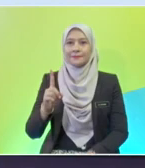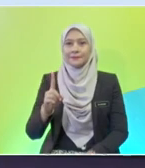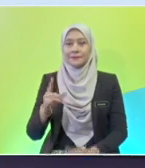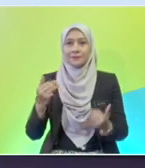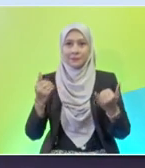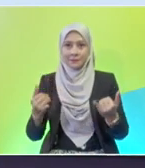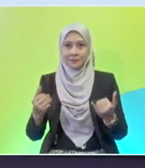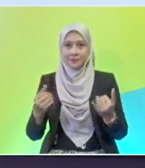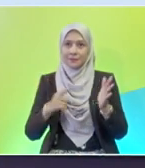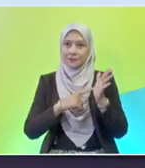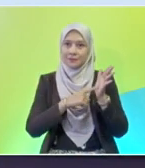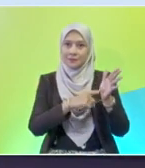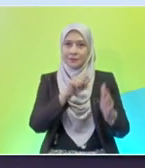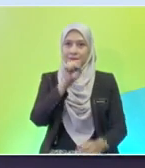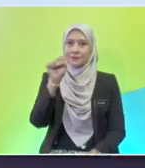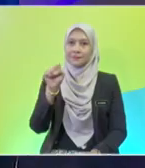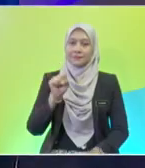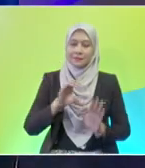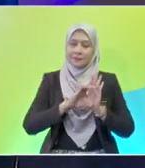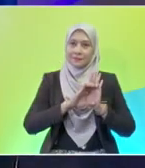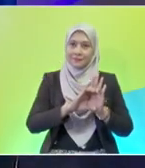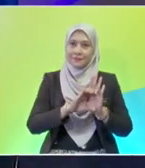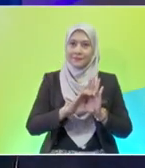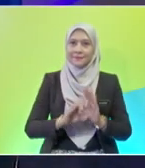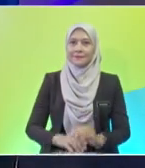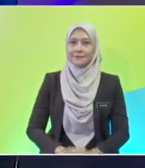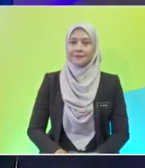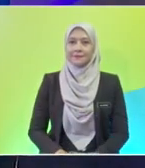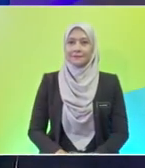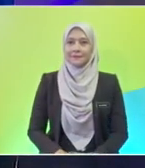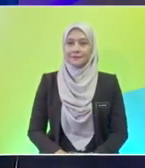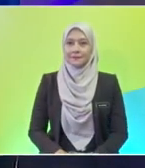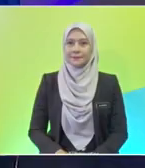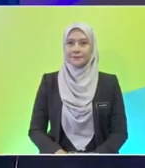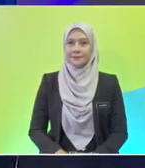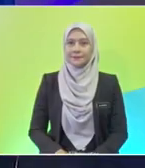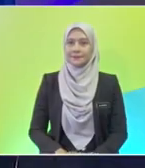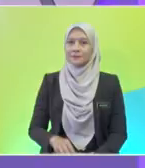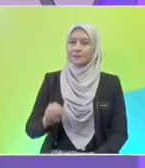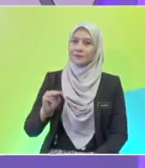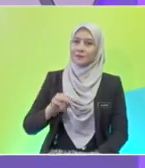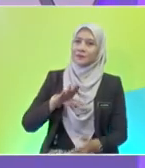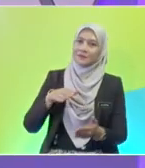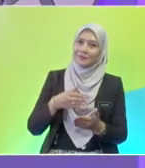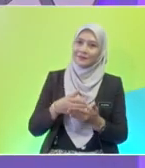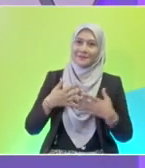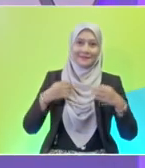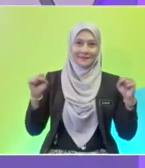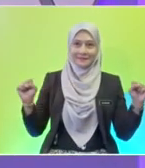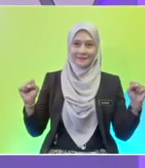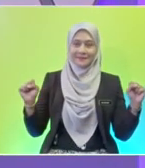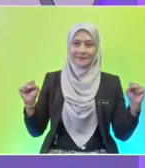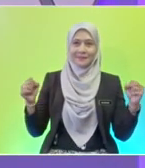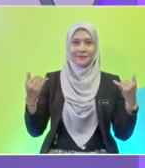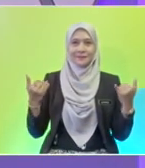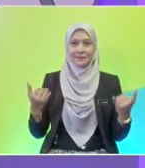mengingat dan memahami Oke semua sudah bersedia jadi di